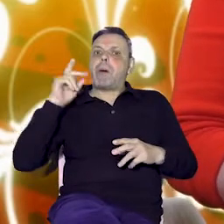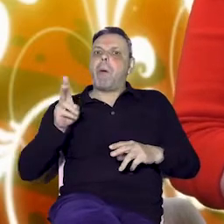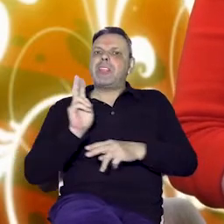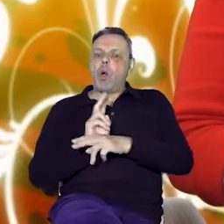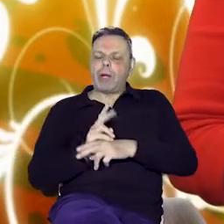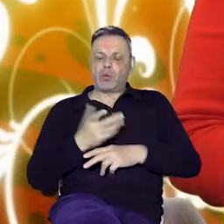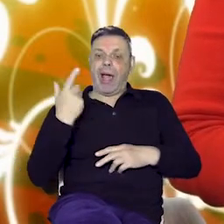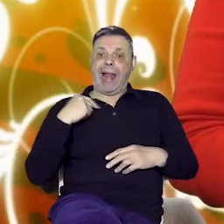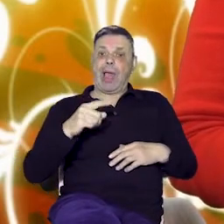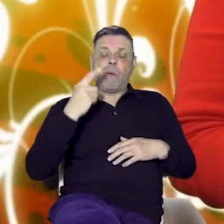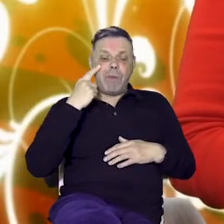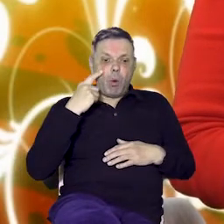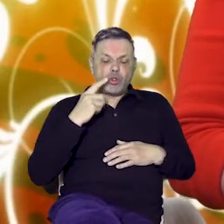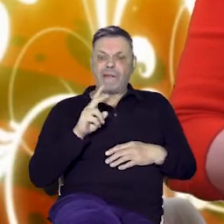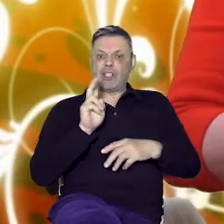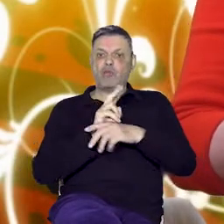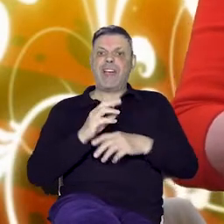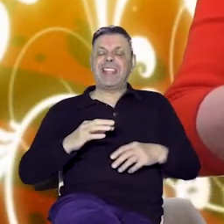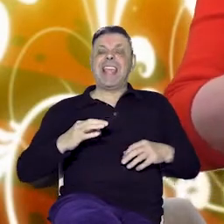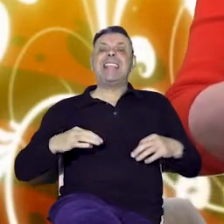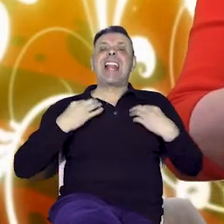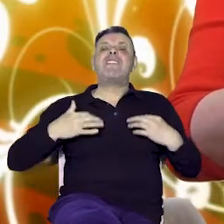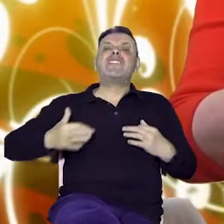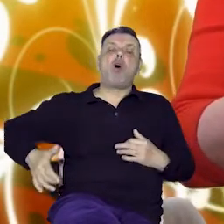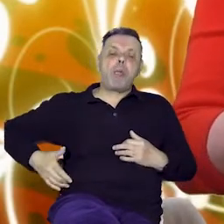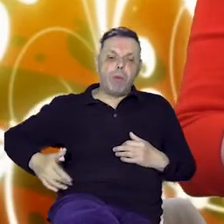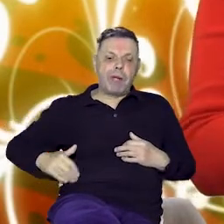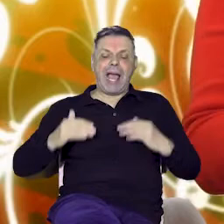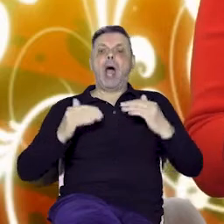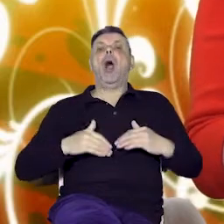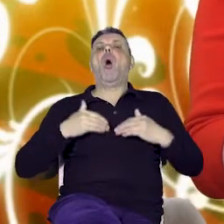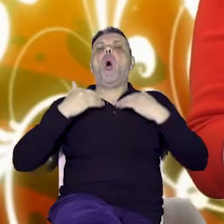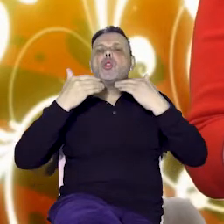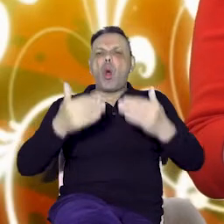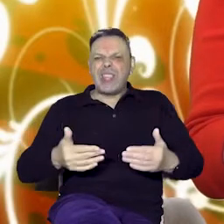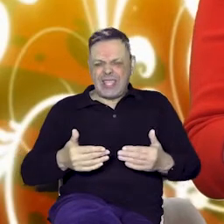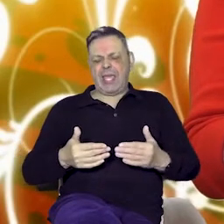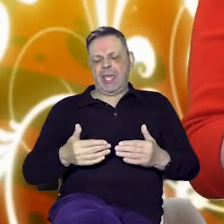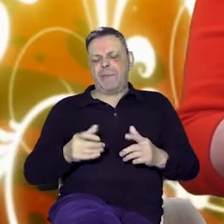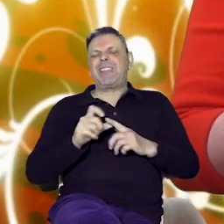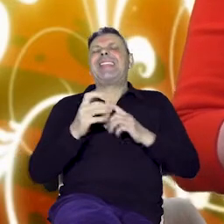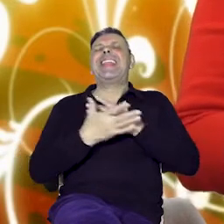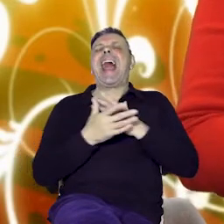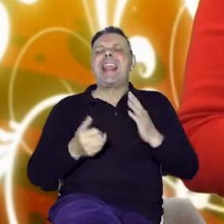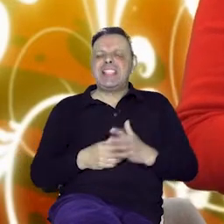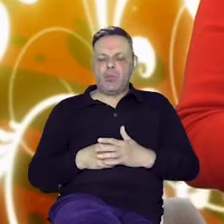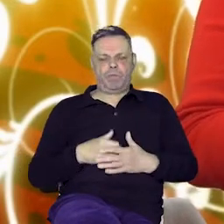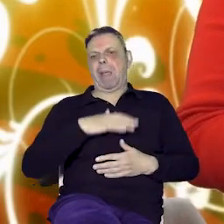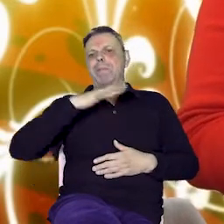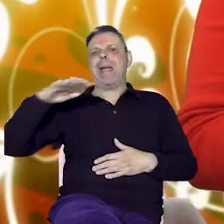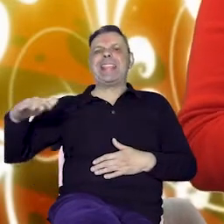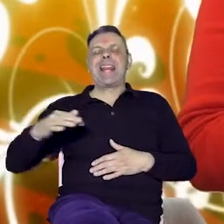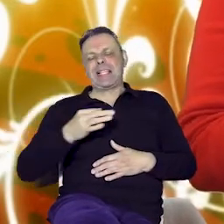vi pokušavate očuvati zdravlje svojih bubrega ili odgoditi nastup dijalize, najbolje vam je mediteranska prehrana. To je prehrana